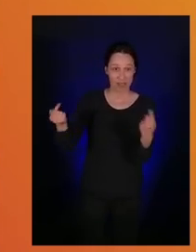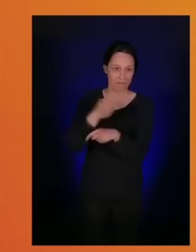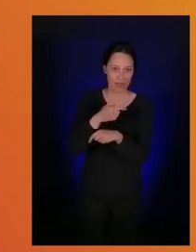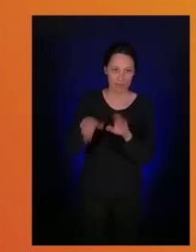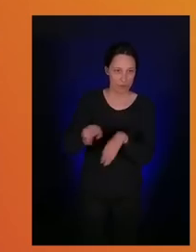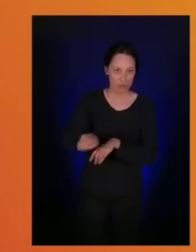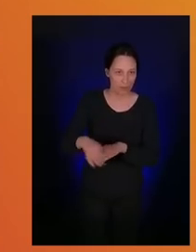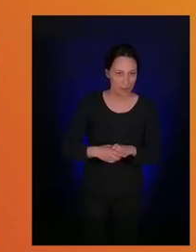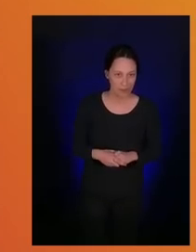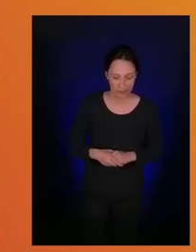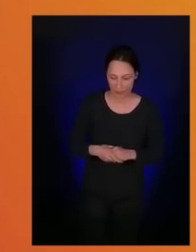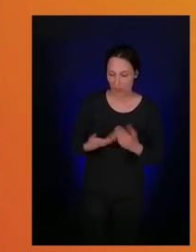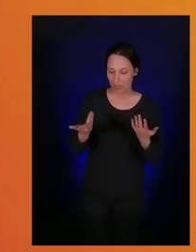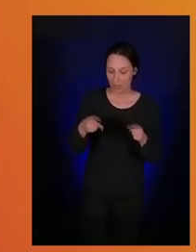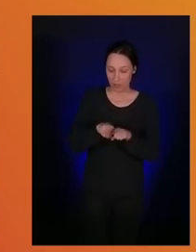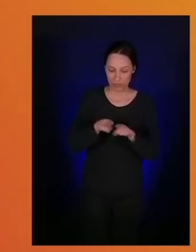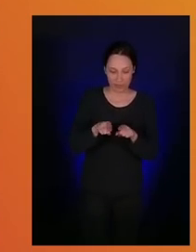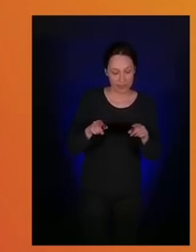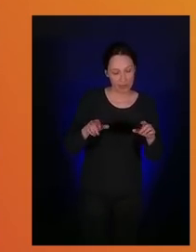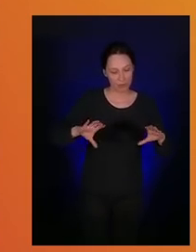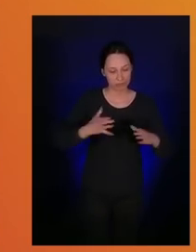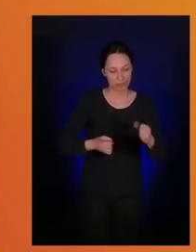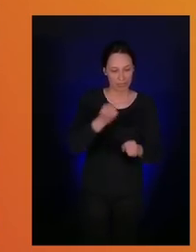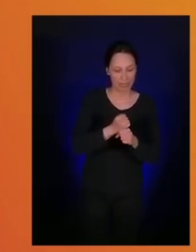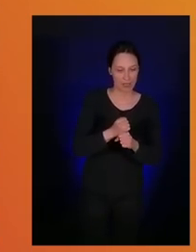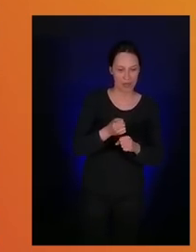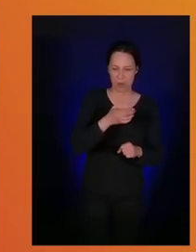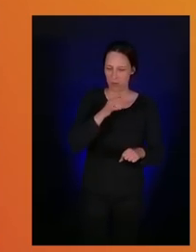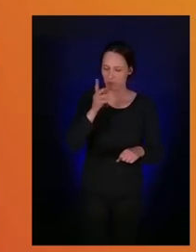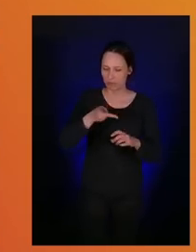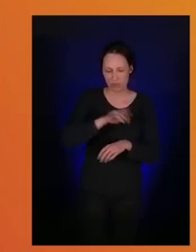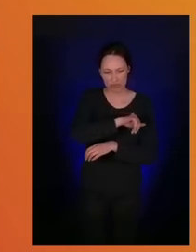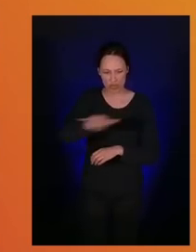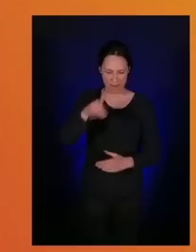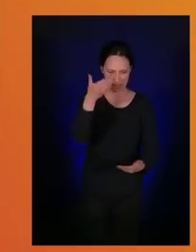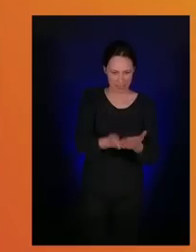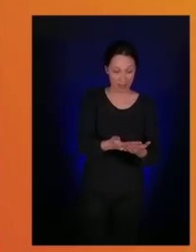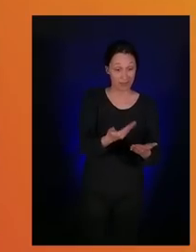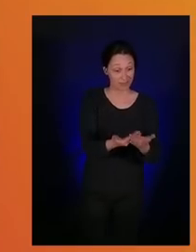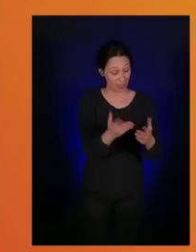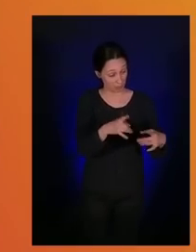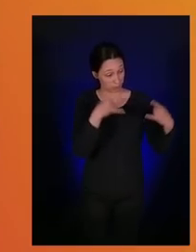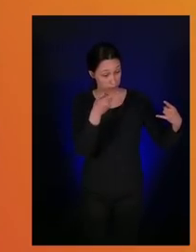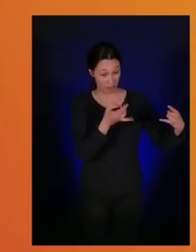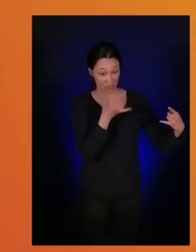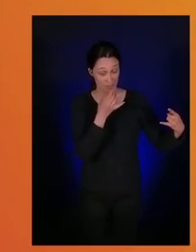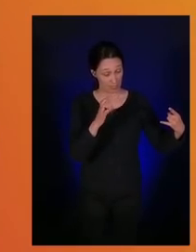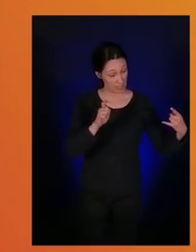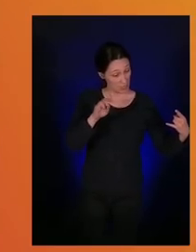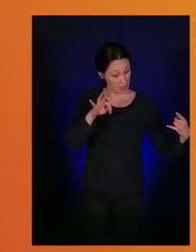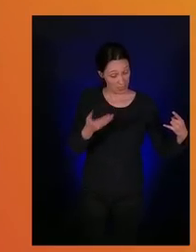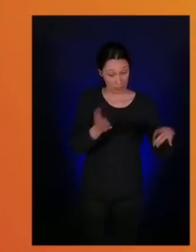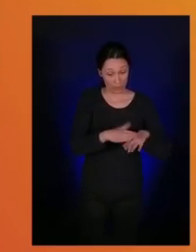est constatée pour la création du collectif Plus Jamais Ça, qui est devenue une des vitrines de la CGT sans avoir été débattue. Sur la